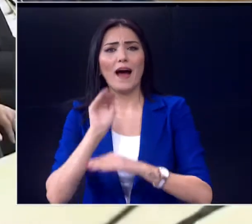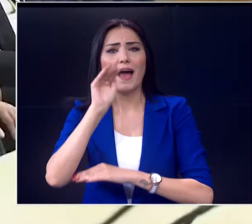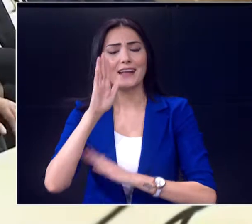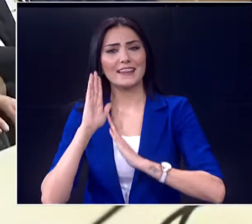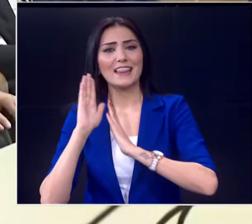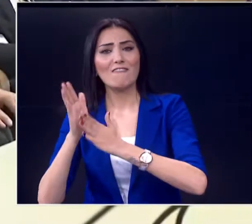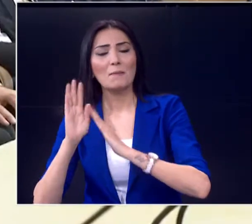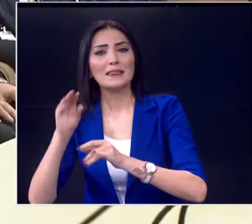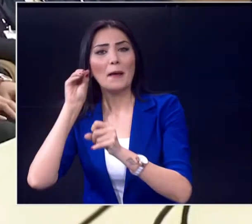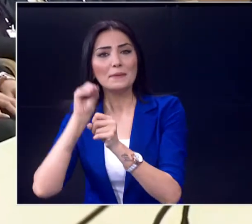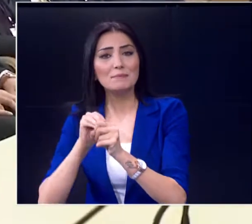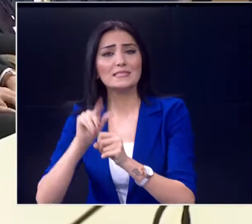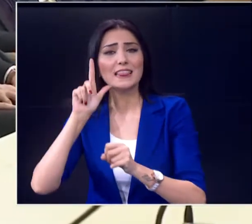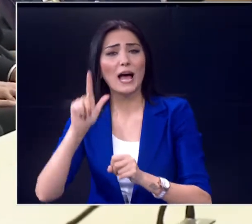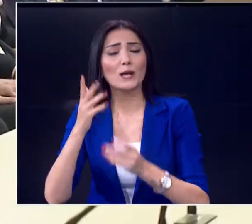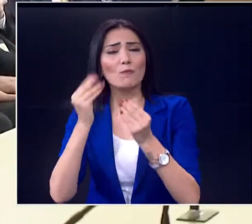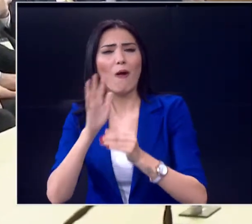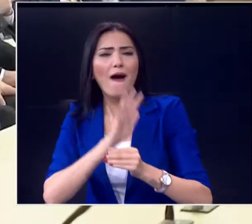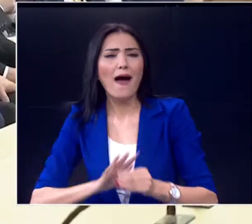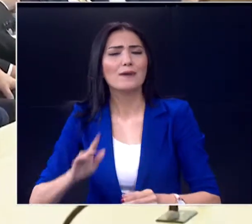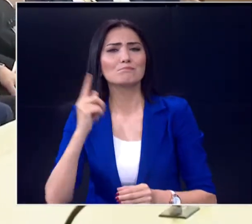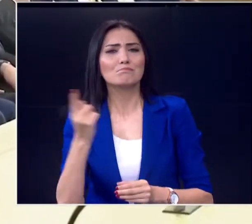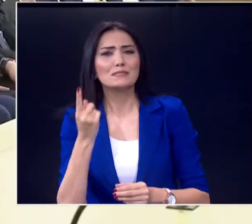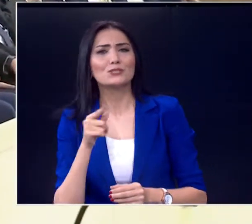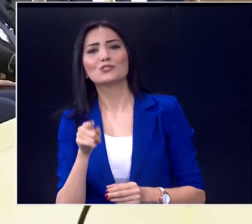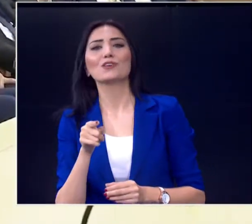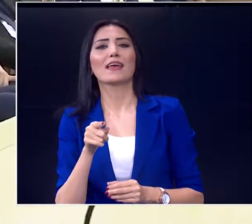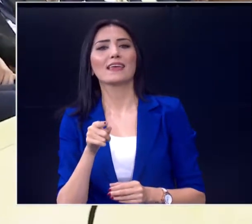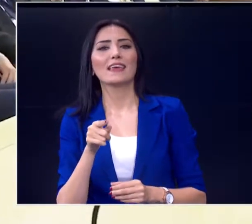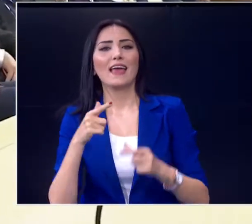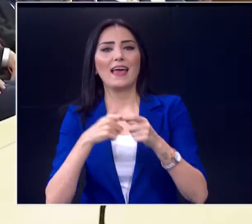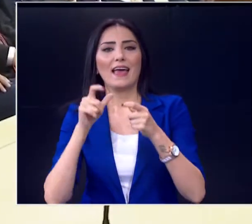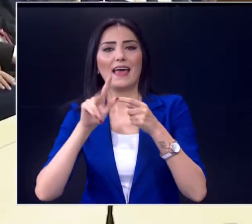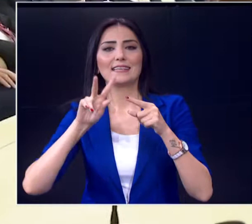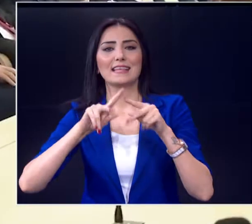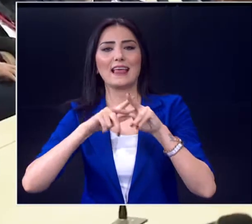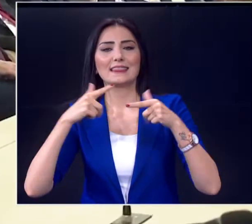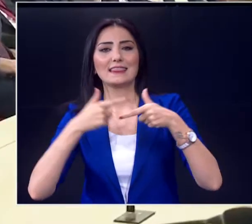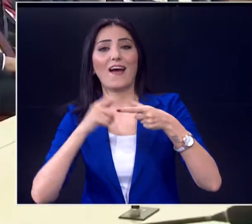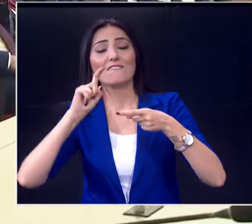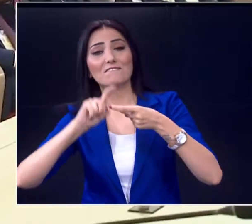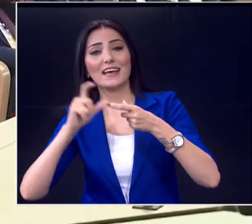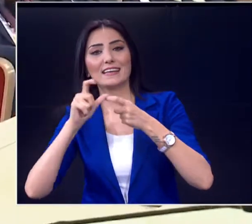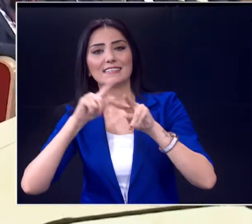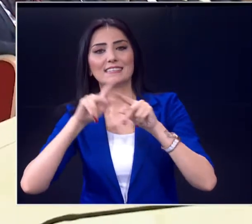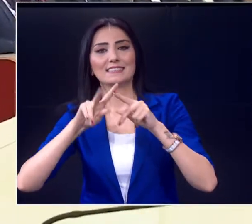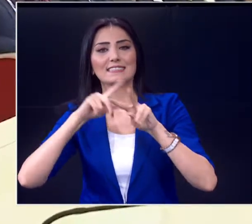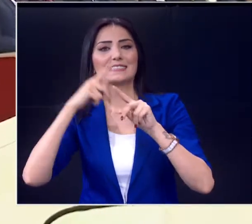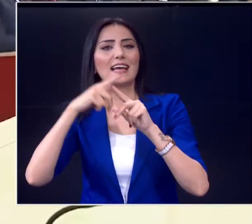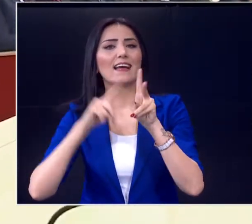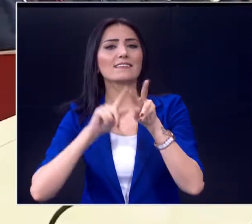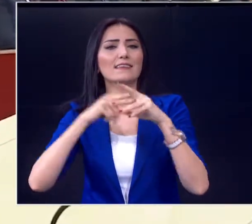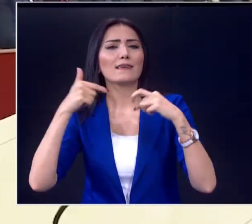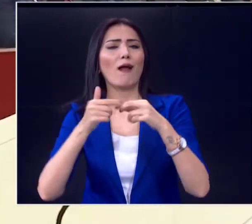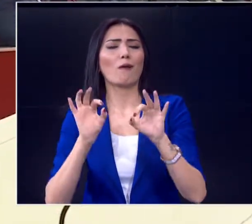idame ettirmesi için lazım olan her şey esnaf ve sanatkarla ancak